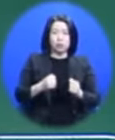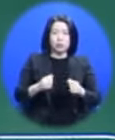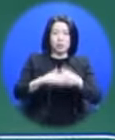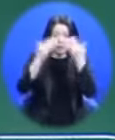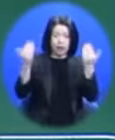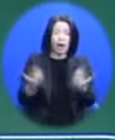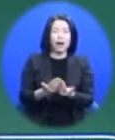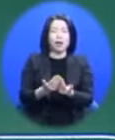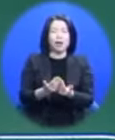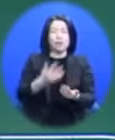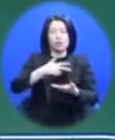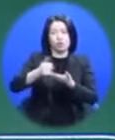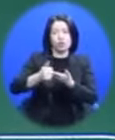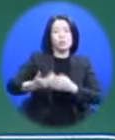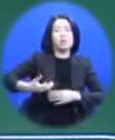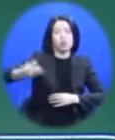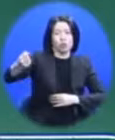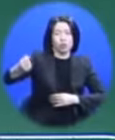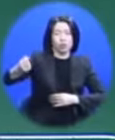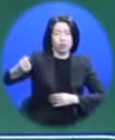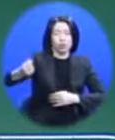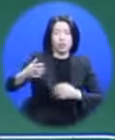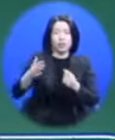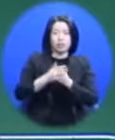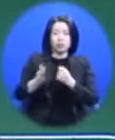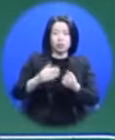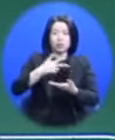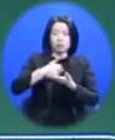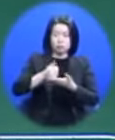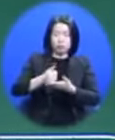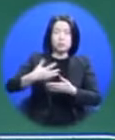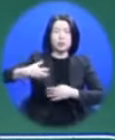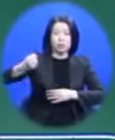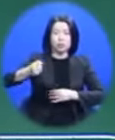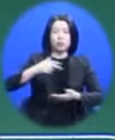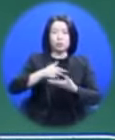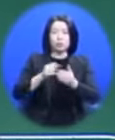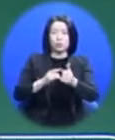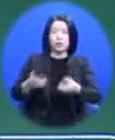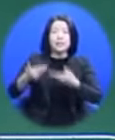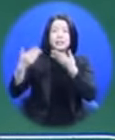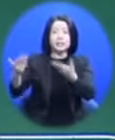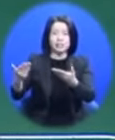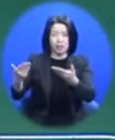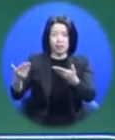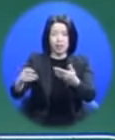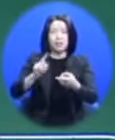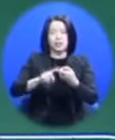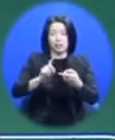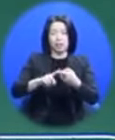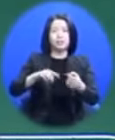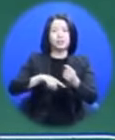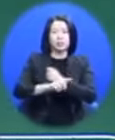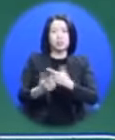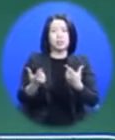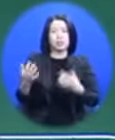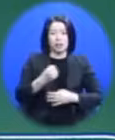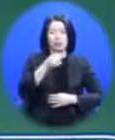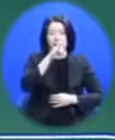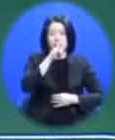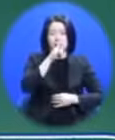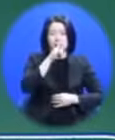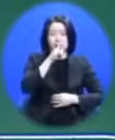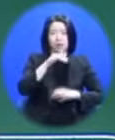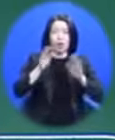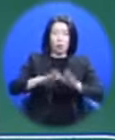다 주님의 것이다. 그래서 주님의 것을 주님께 드립니다. 이 의미라고 하는 것입니다. 그래서 여러분